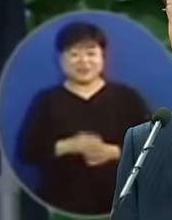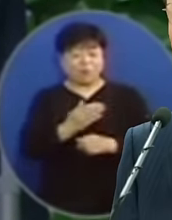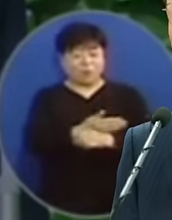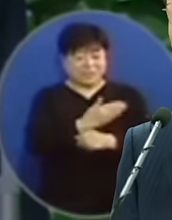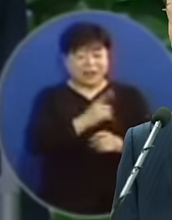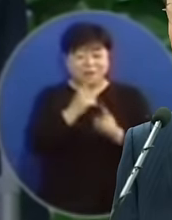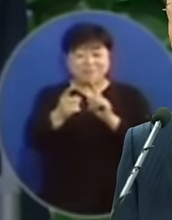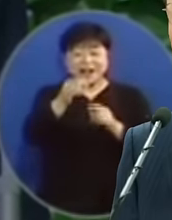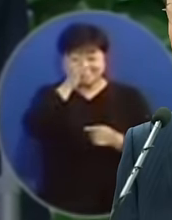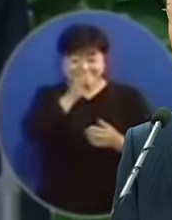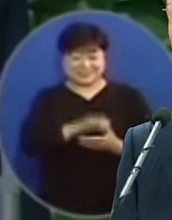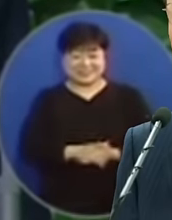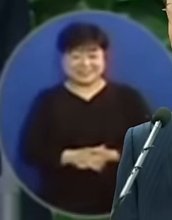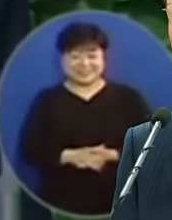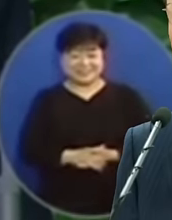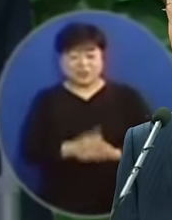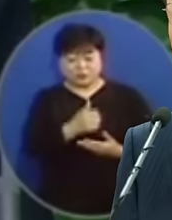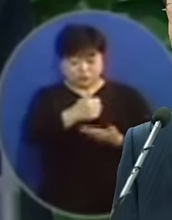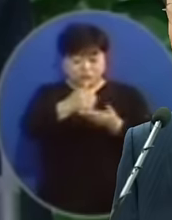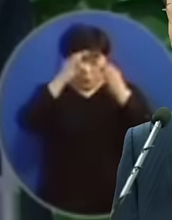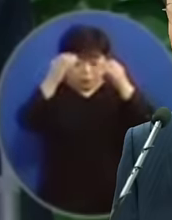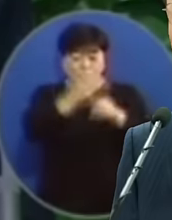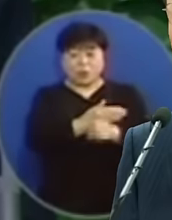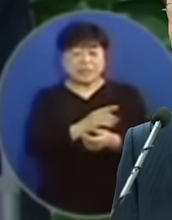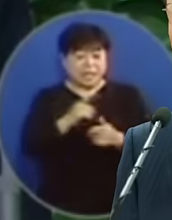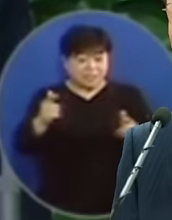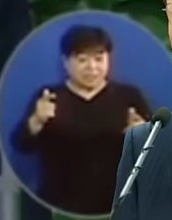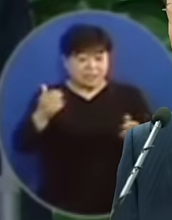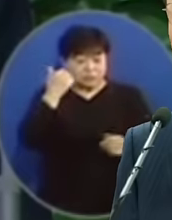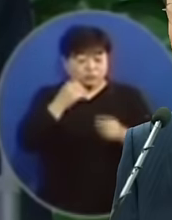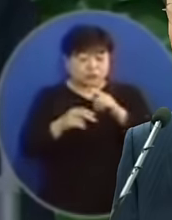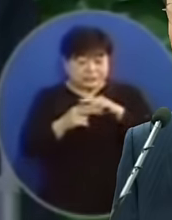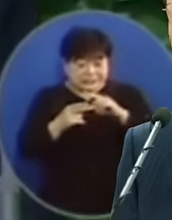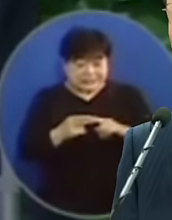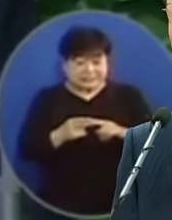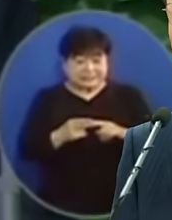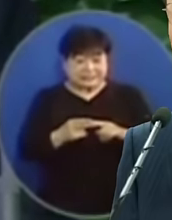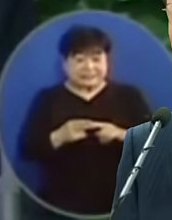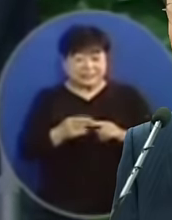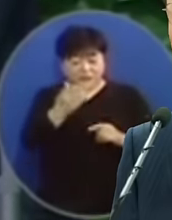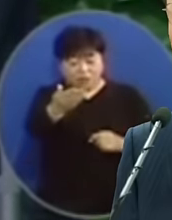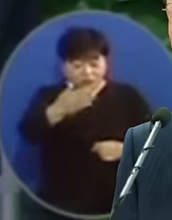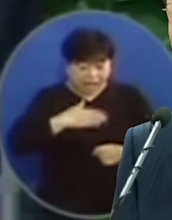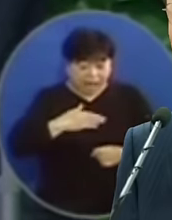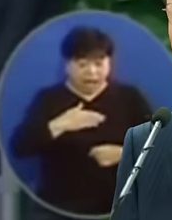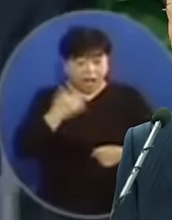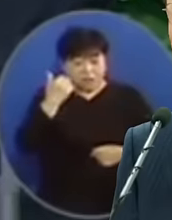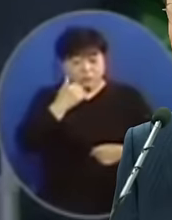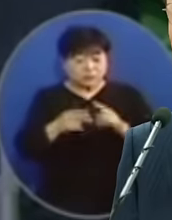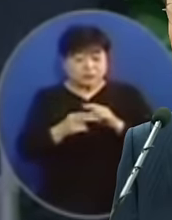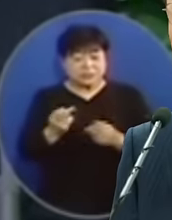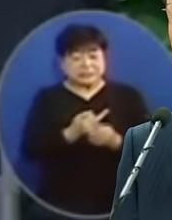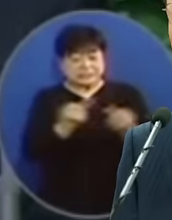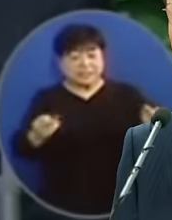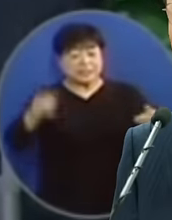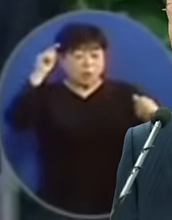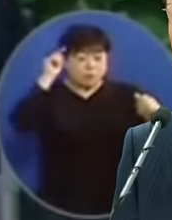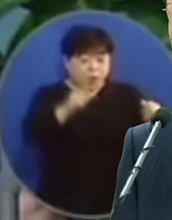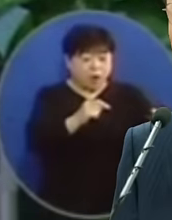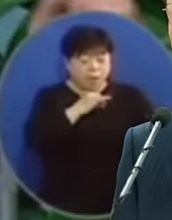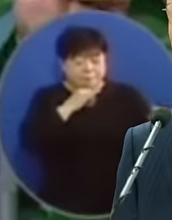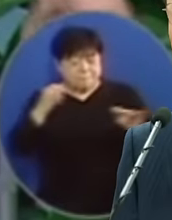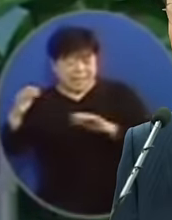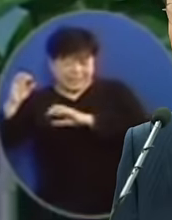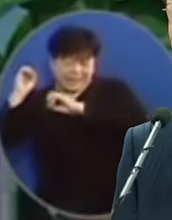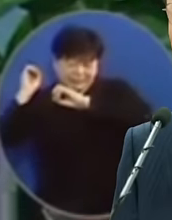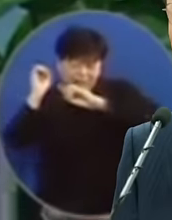과장된 말을 하지 않았습니까? 그러나 주님 보시기에는 과장이 아니에요. 누구든지 너나 내나 누구든지 이 산들을 명하여 저